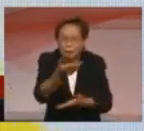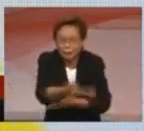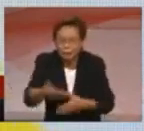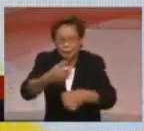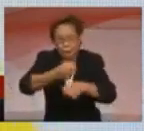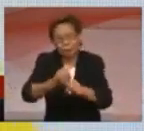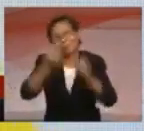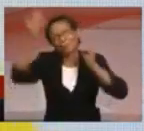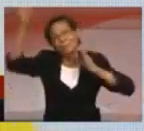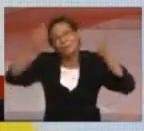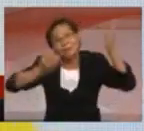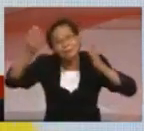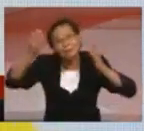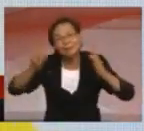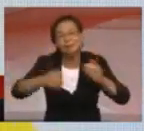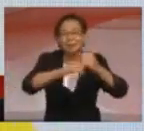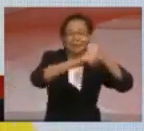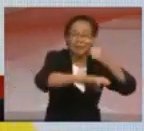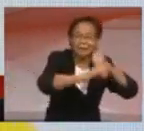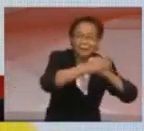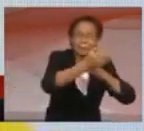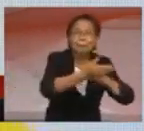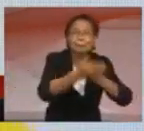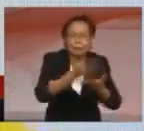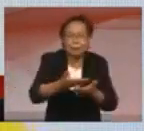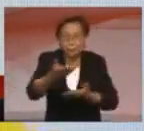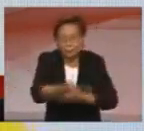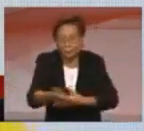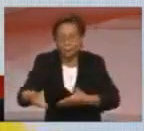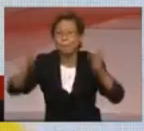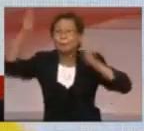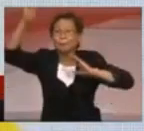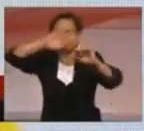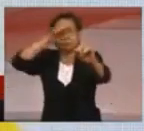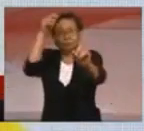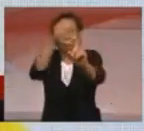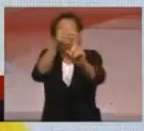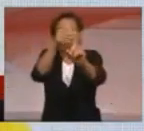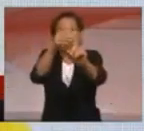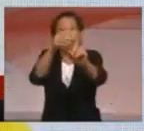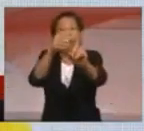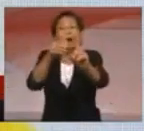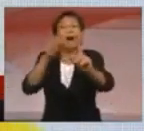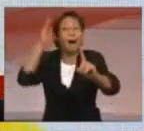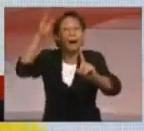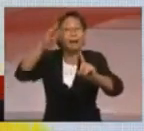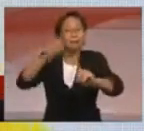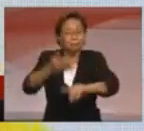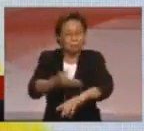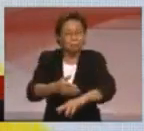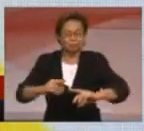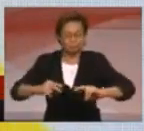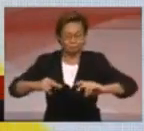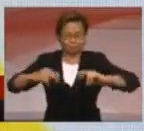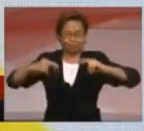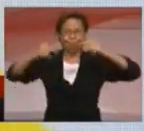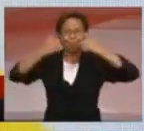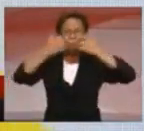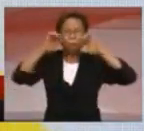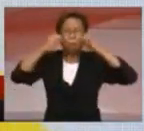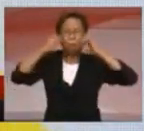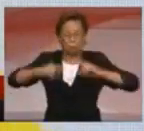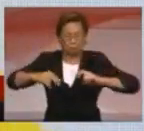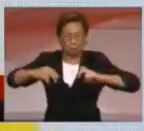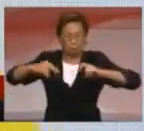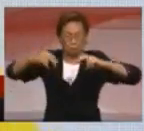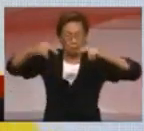Malaysia. Kempen beli barangan Malaysia ini disasar akan dapat mempertingkatkan lagi keupayaan syarikat-syarikat